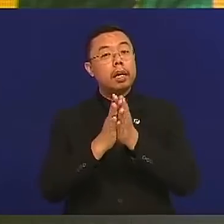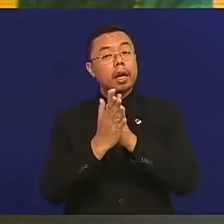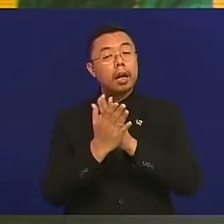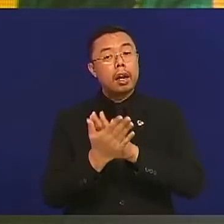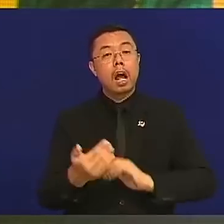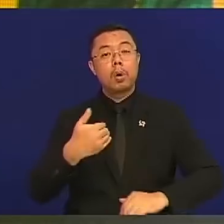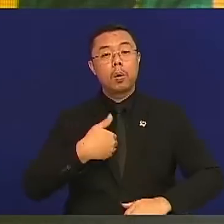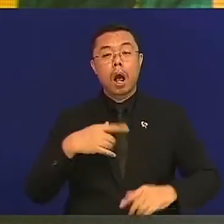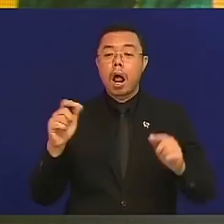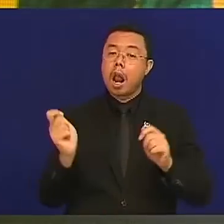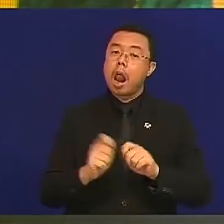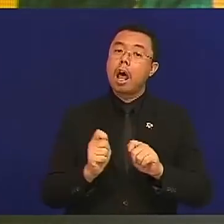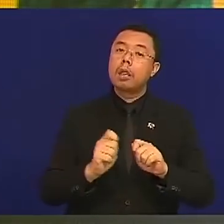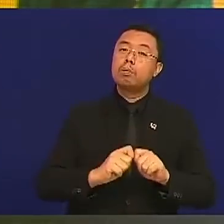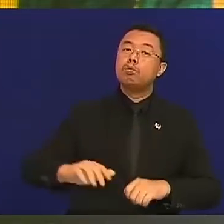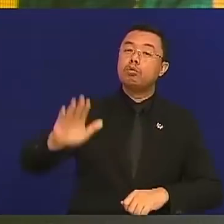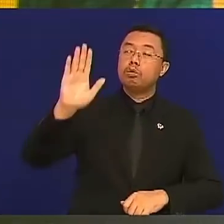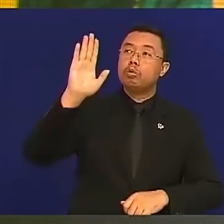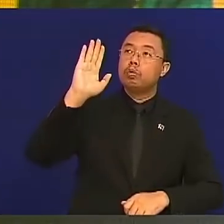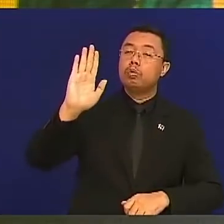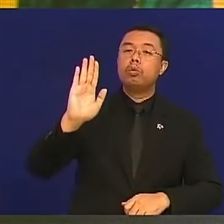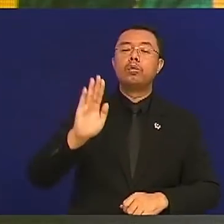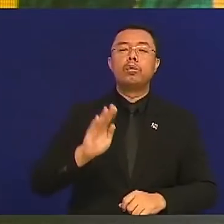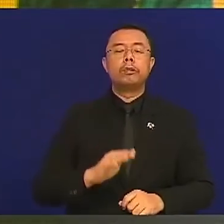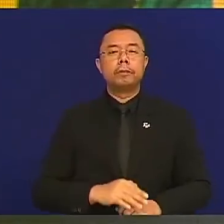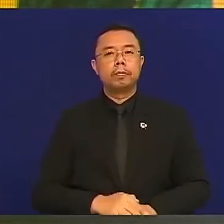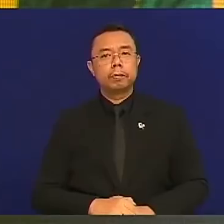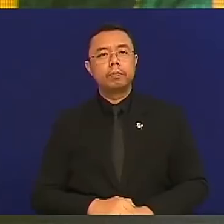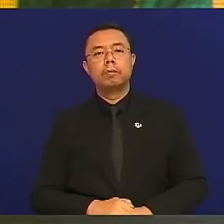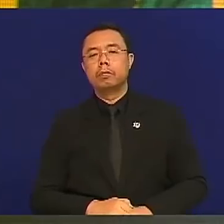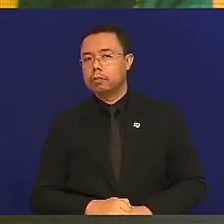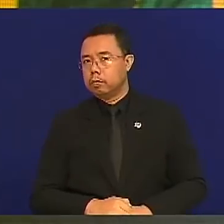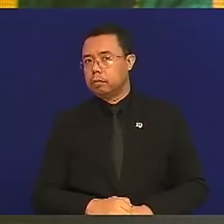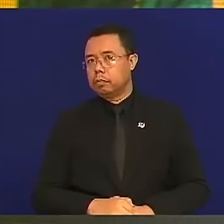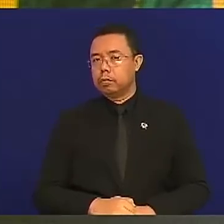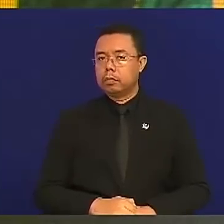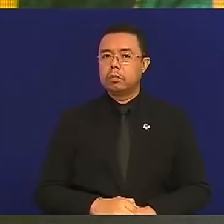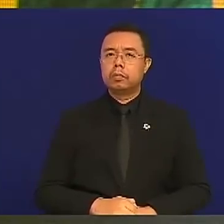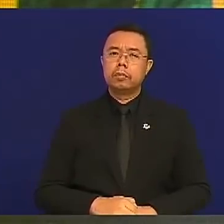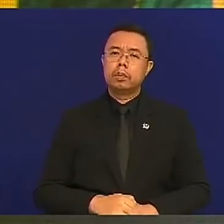jadikan aku alatmu